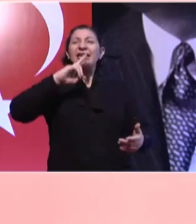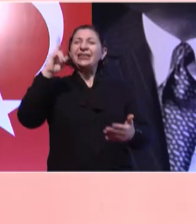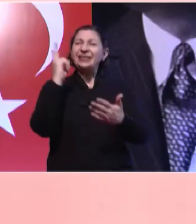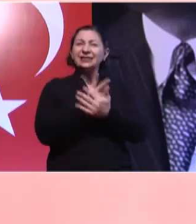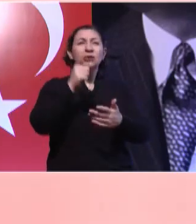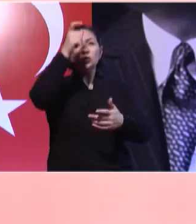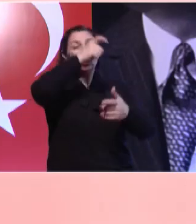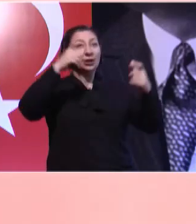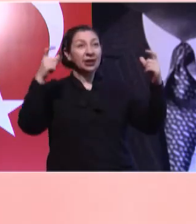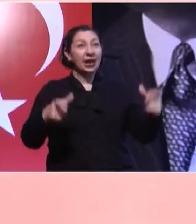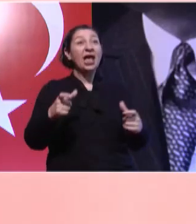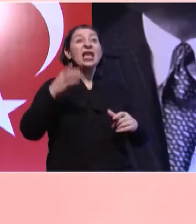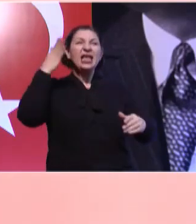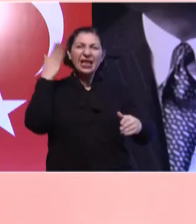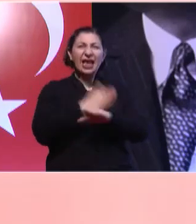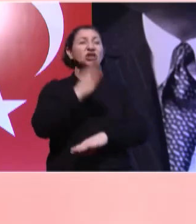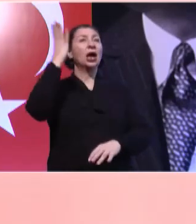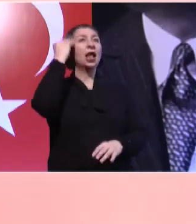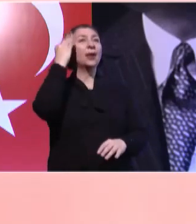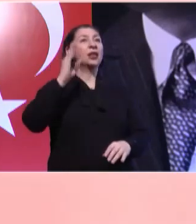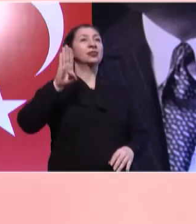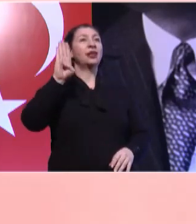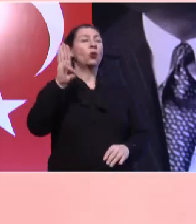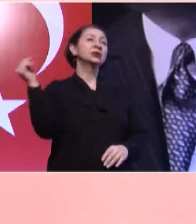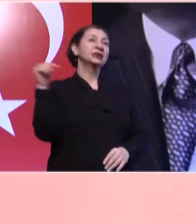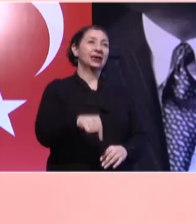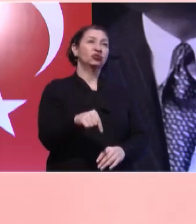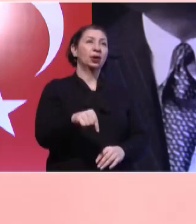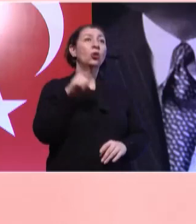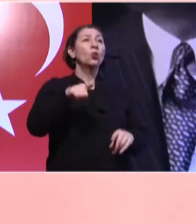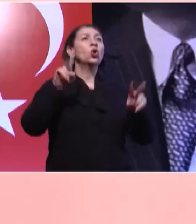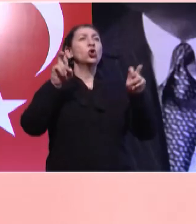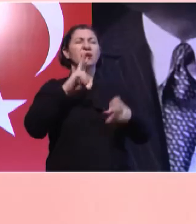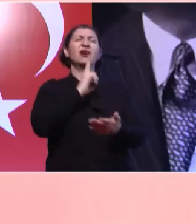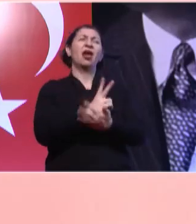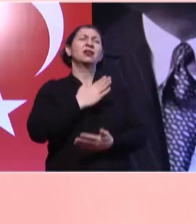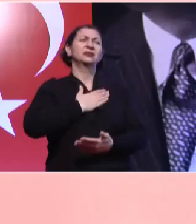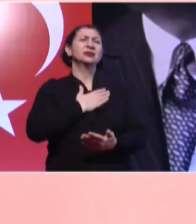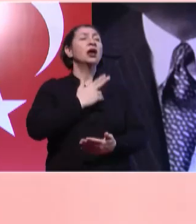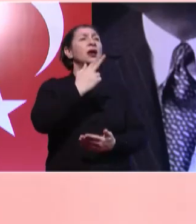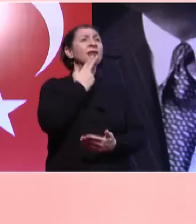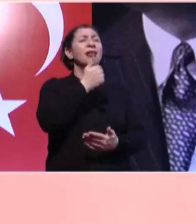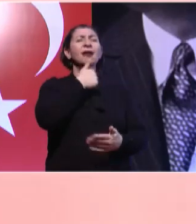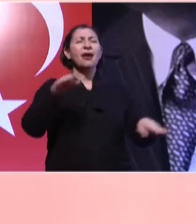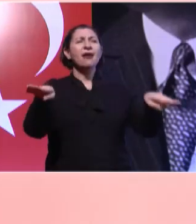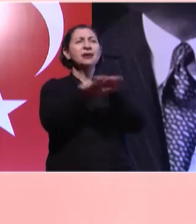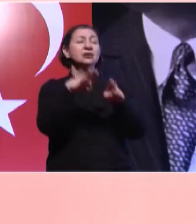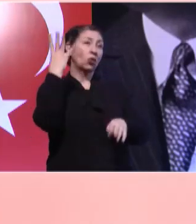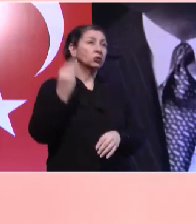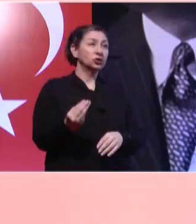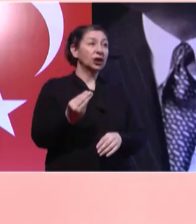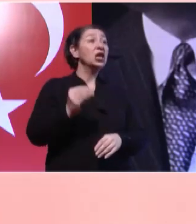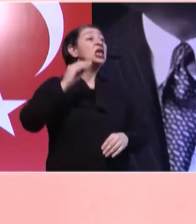kesinlikle bu ülkeye gerçek anlamda demokrasiyi getireceğiz. Bu konuda kararlıyız. Kadın erkek eşitliğini